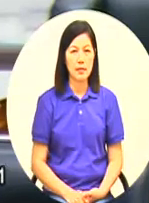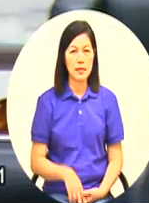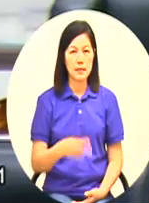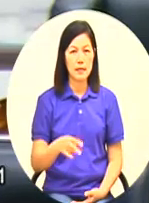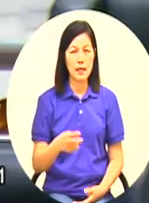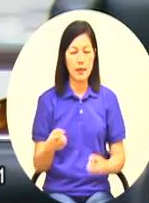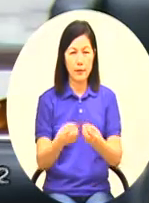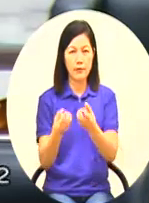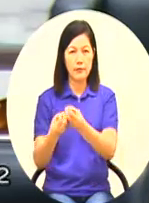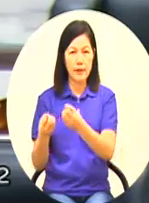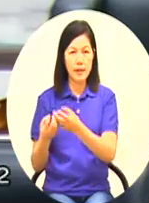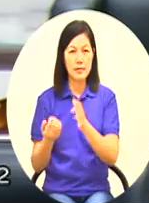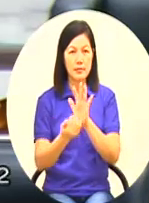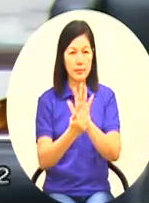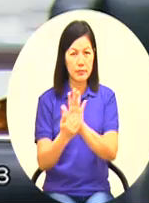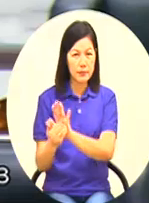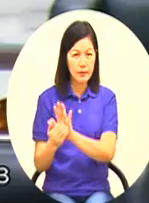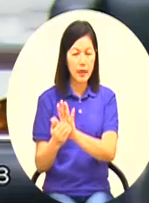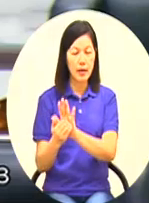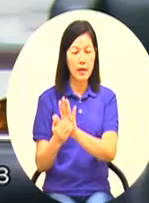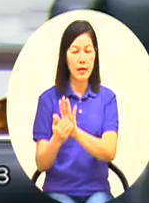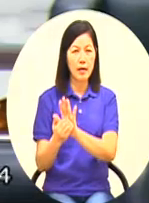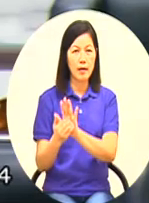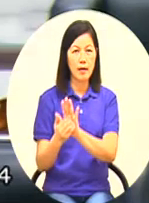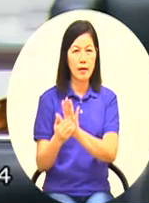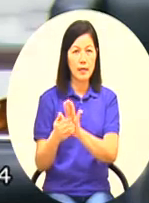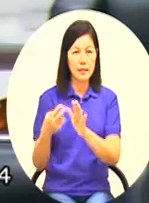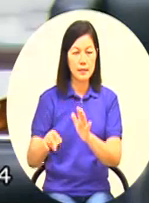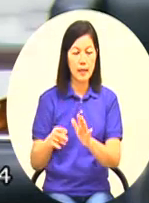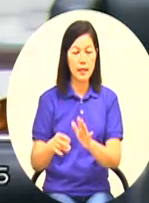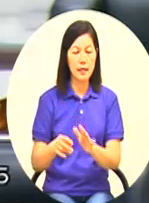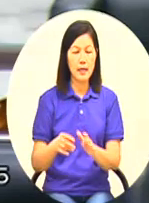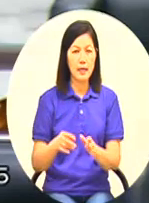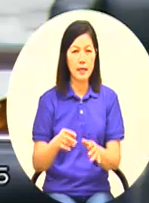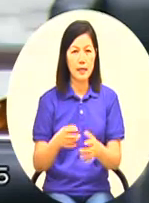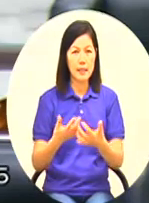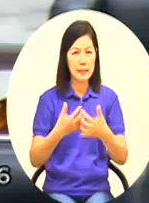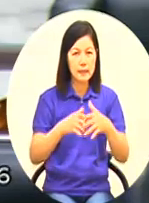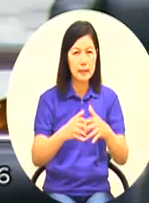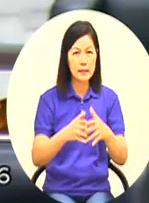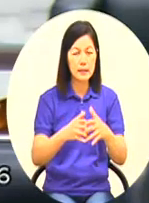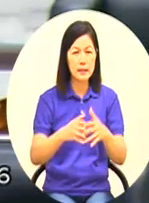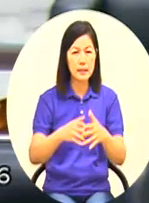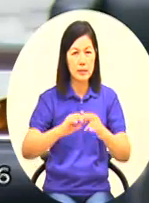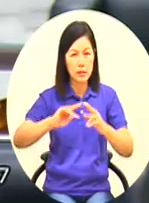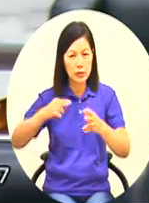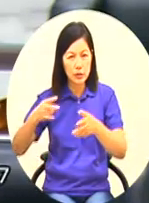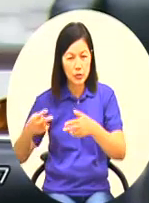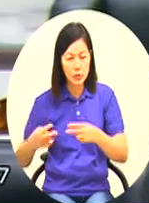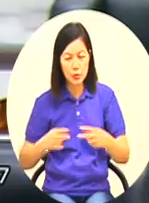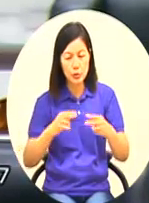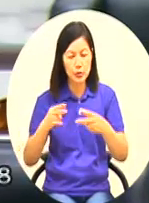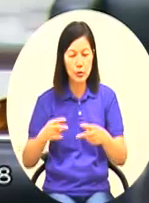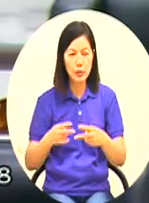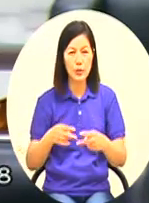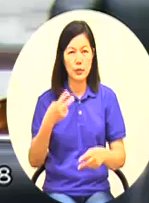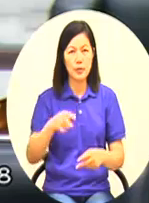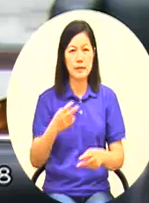害中一个防治抢修的能力那还有一些火灾的